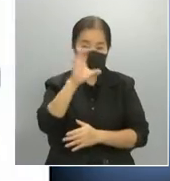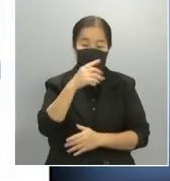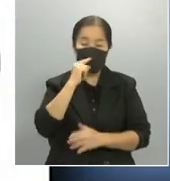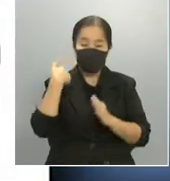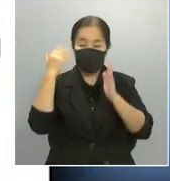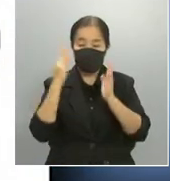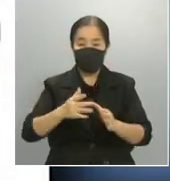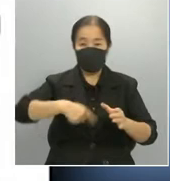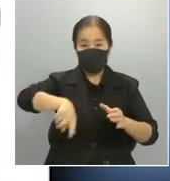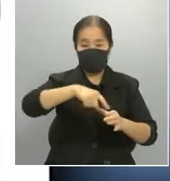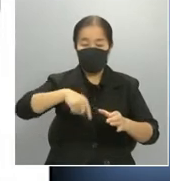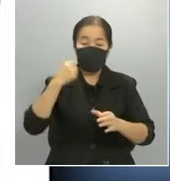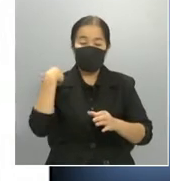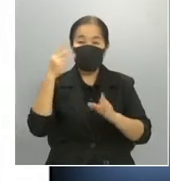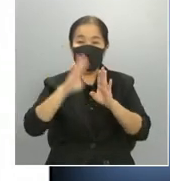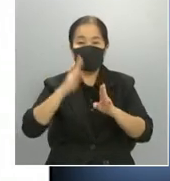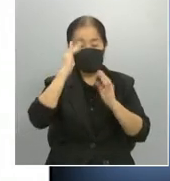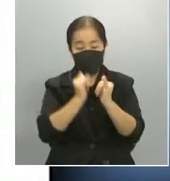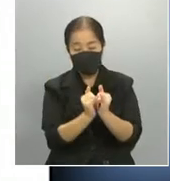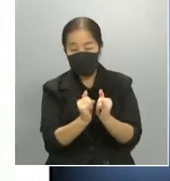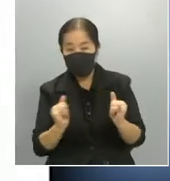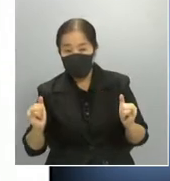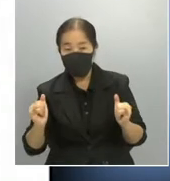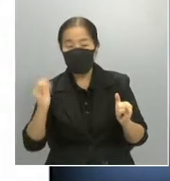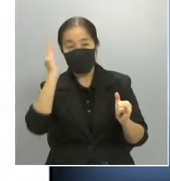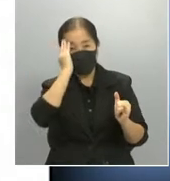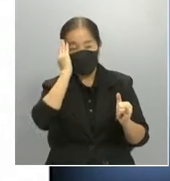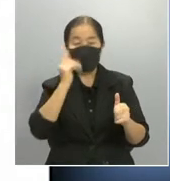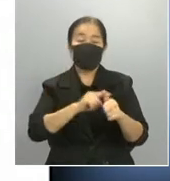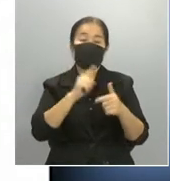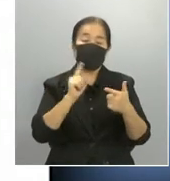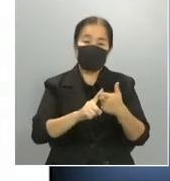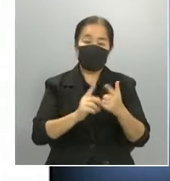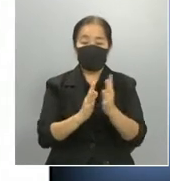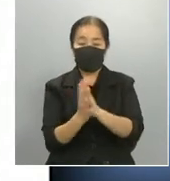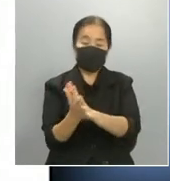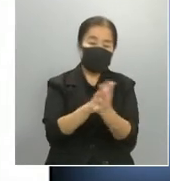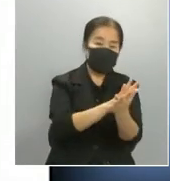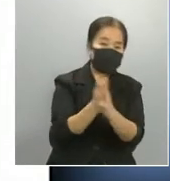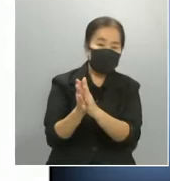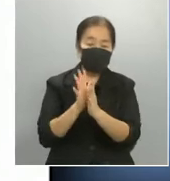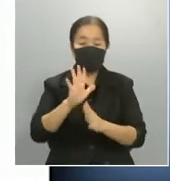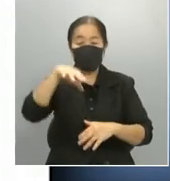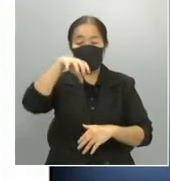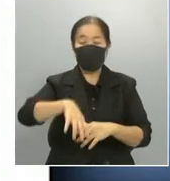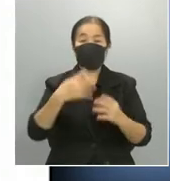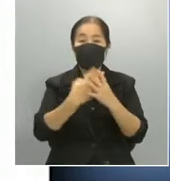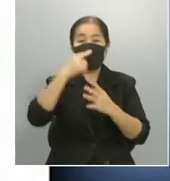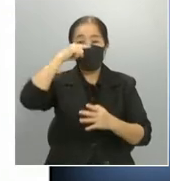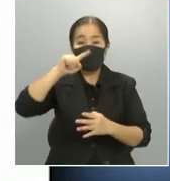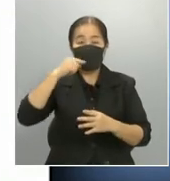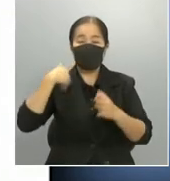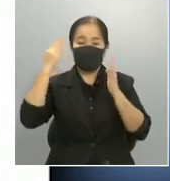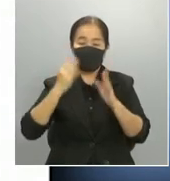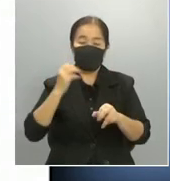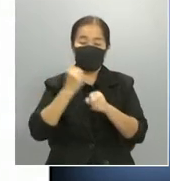ต้องขังอยู่ในเรือนจำอยู่ในสภาพที่นอนกันอย่างแออัดแล้วระบุว่าปัญหาความนั้นในคุกไทยก็คือนักโทษแน่นจน